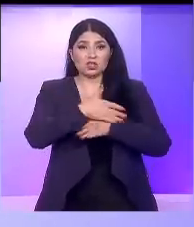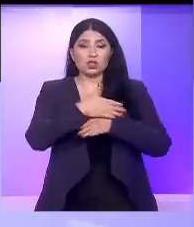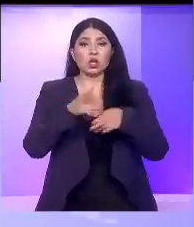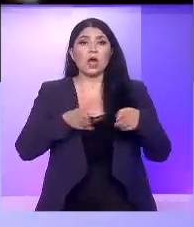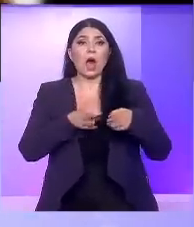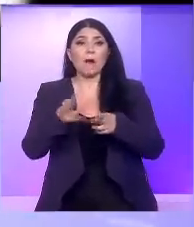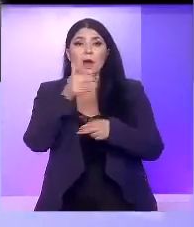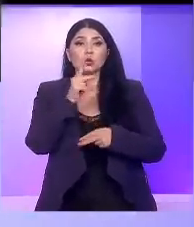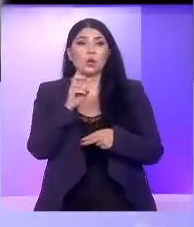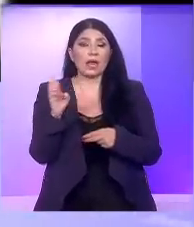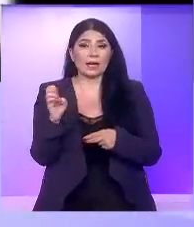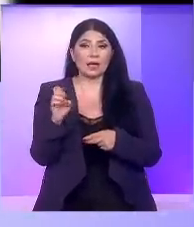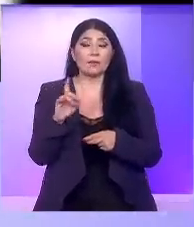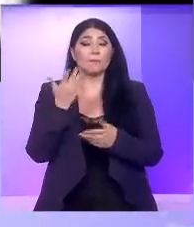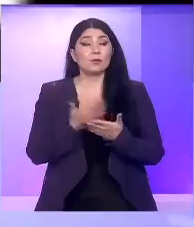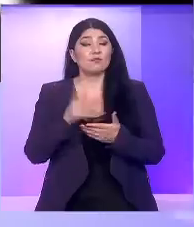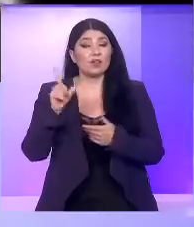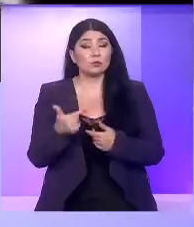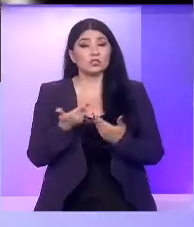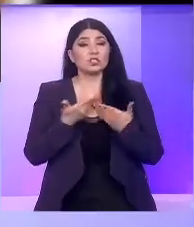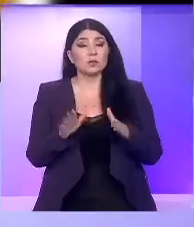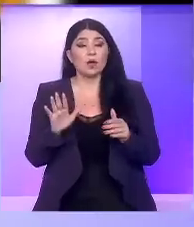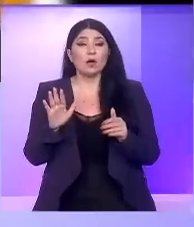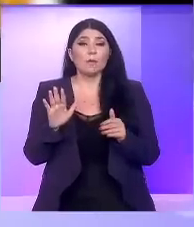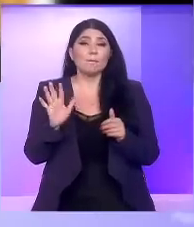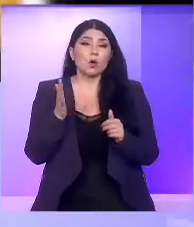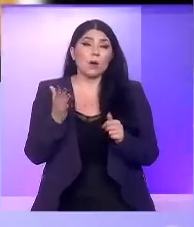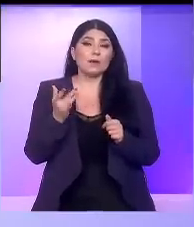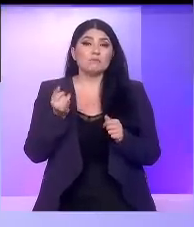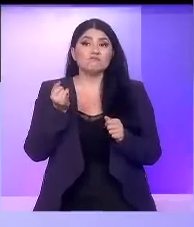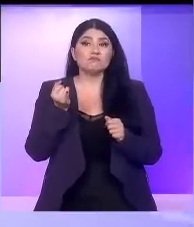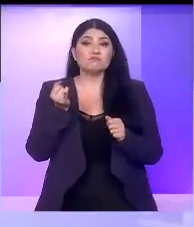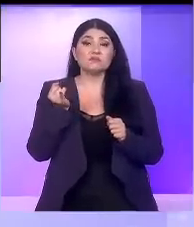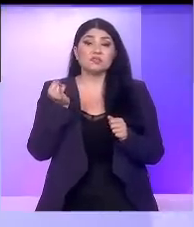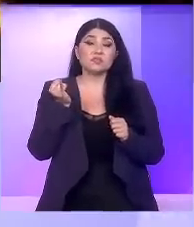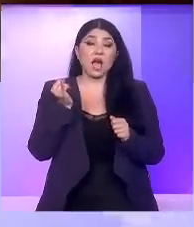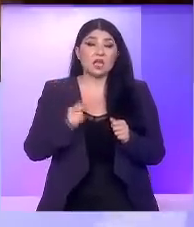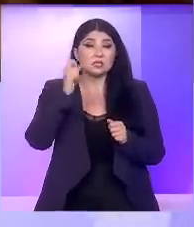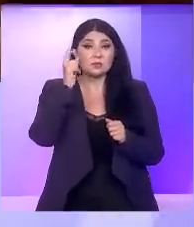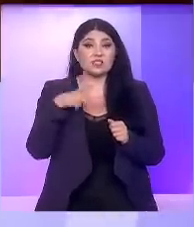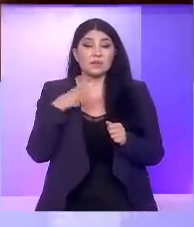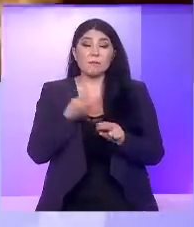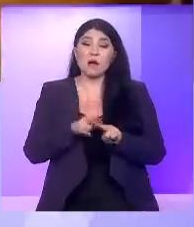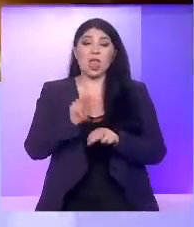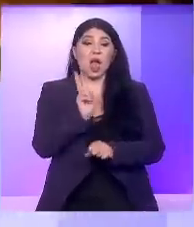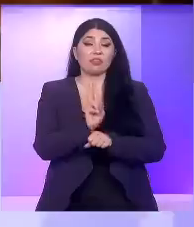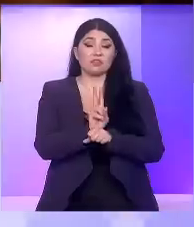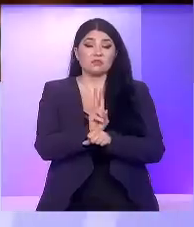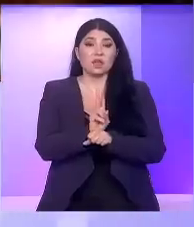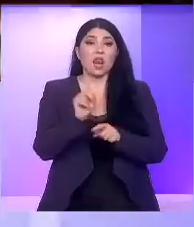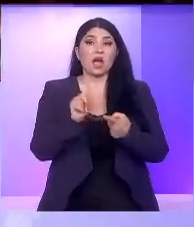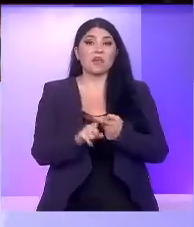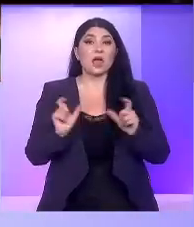va trebui să avem, începând probabil că de azi de dimineață, o atenție sporită cu privire